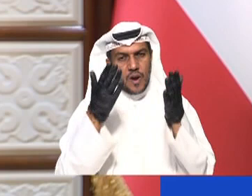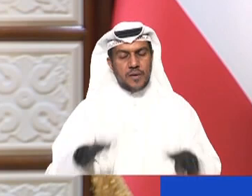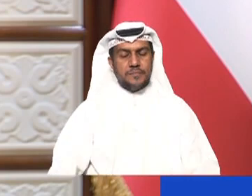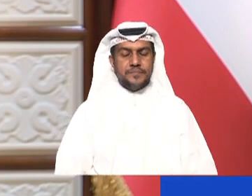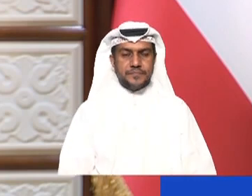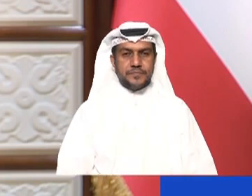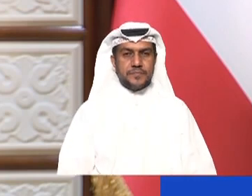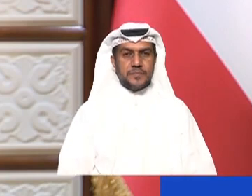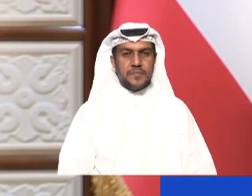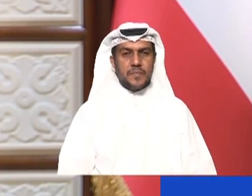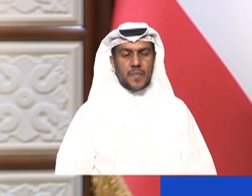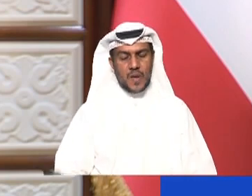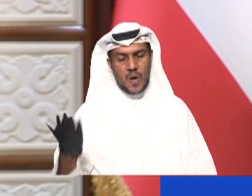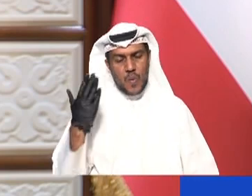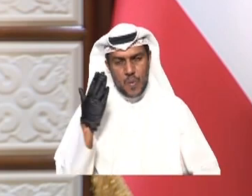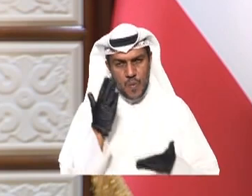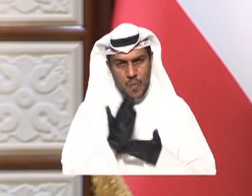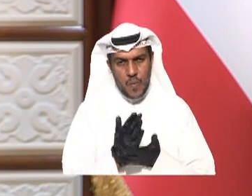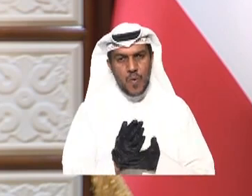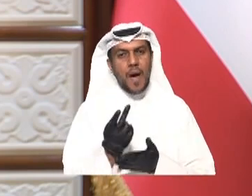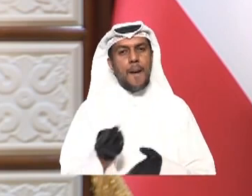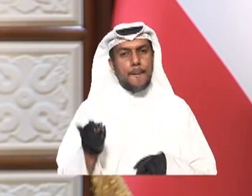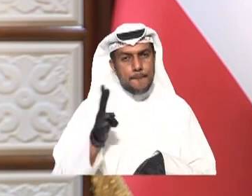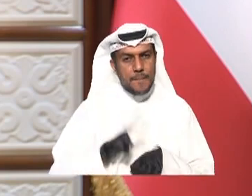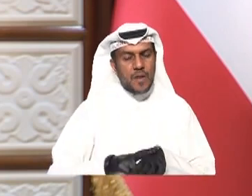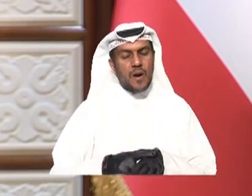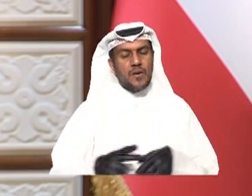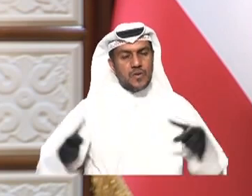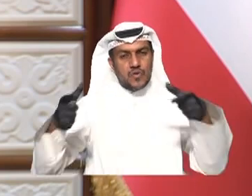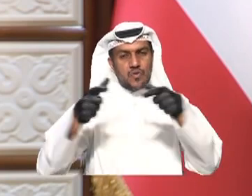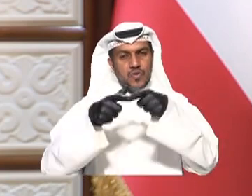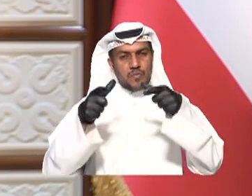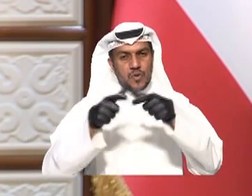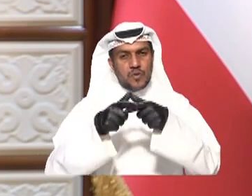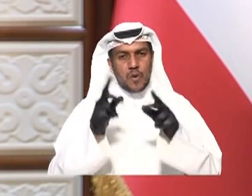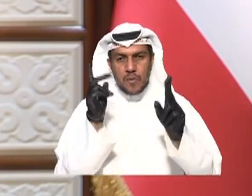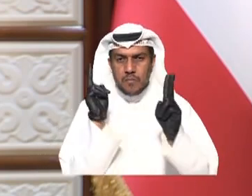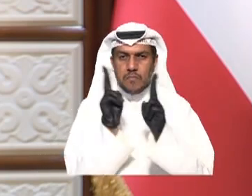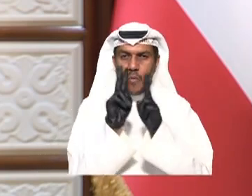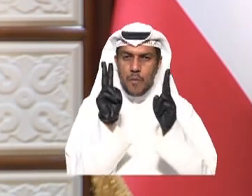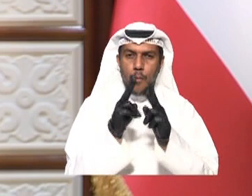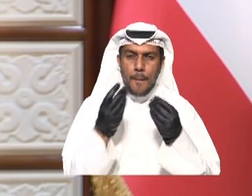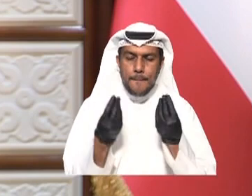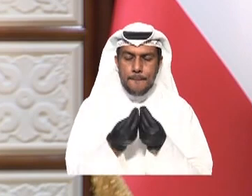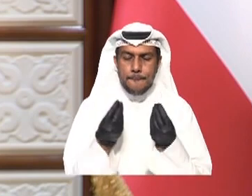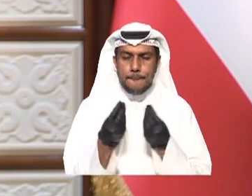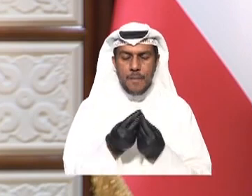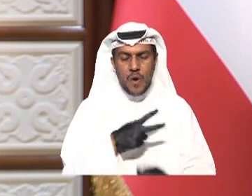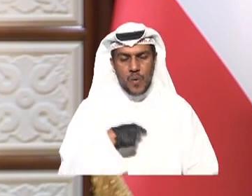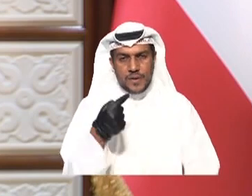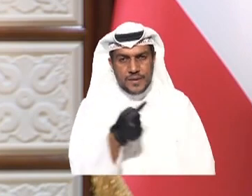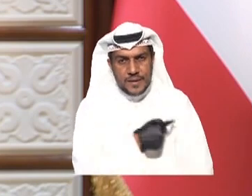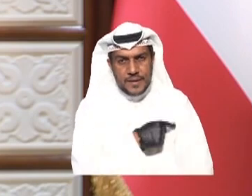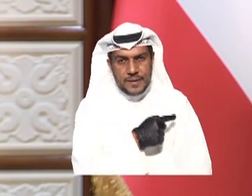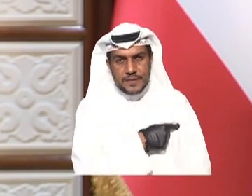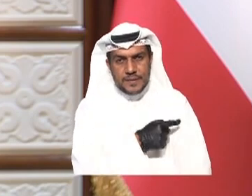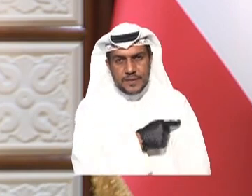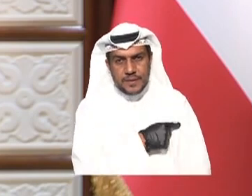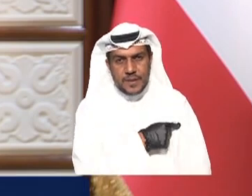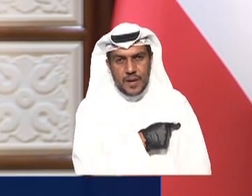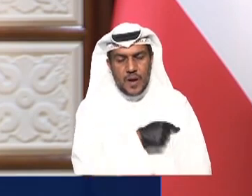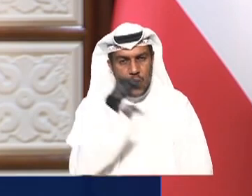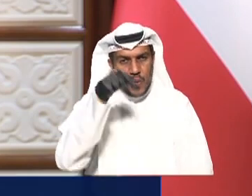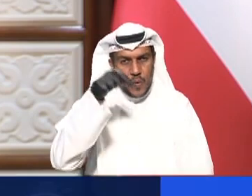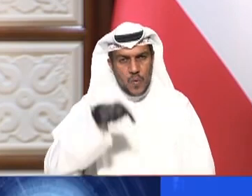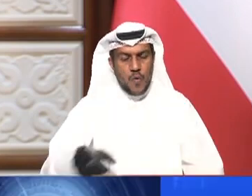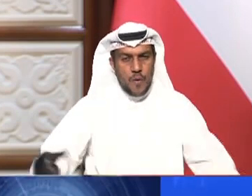استكمالا للقاءات المتواصلة مع معالي الأخ وزير الصحة، كان هناك اليوم لقاء